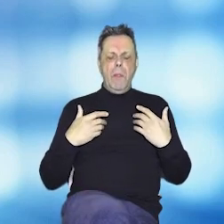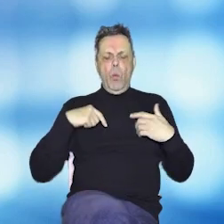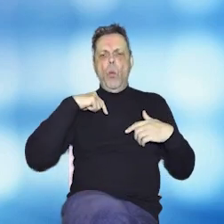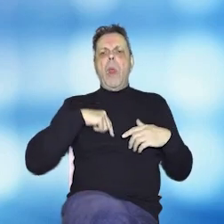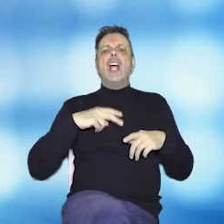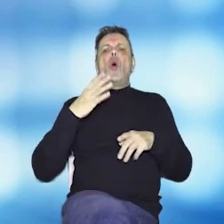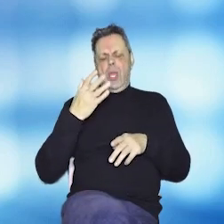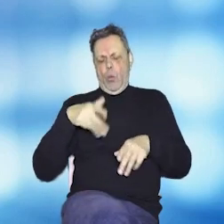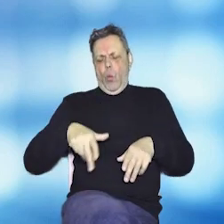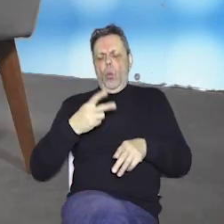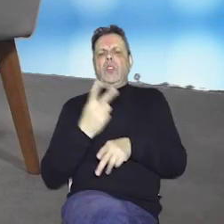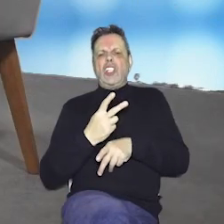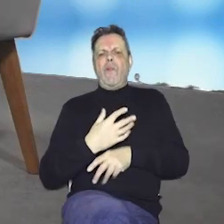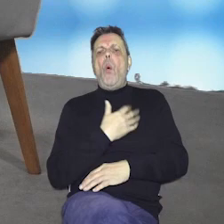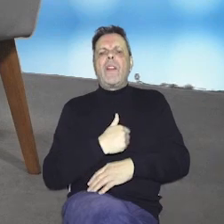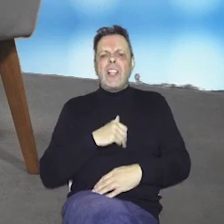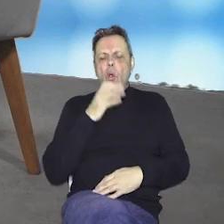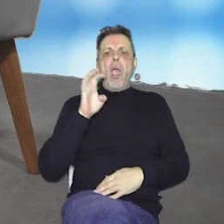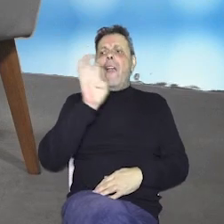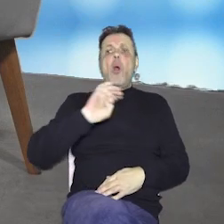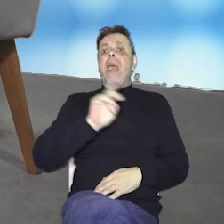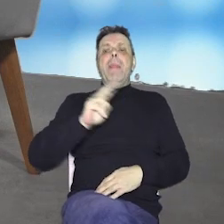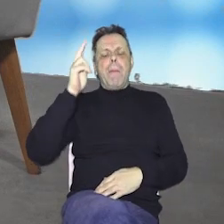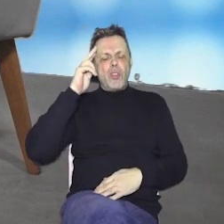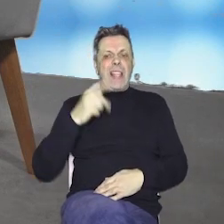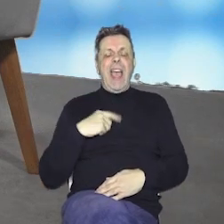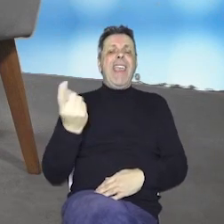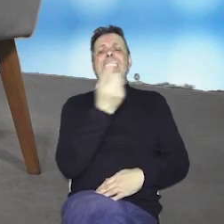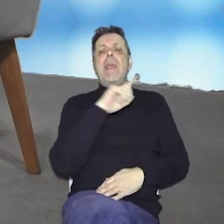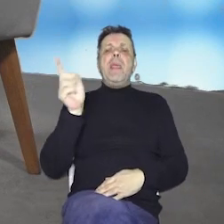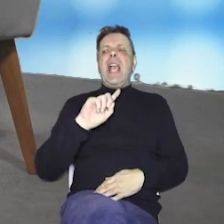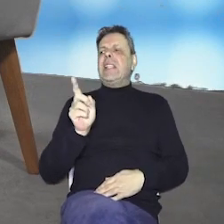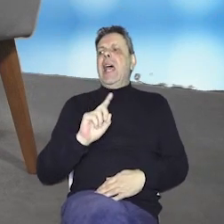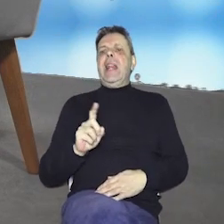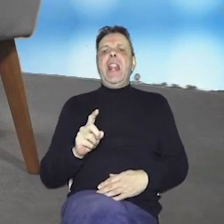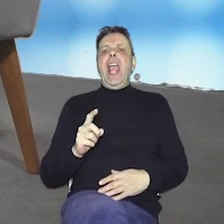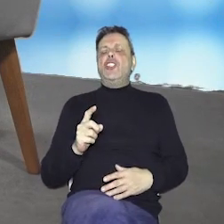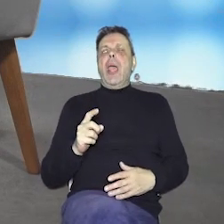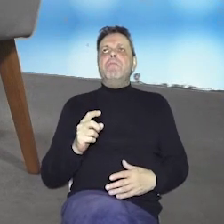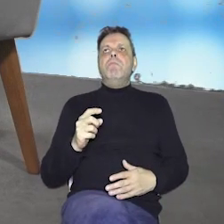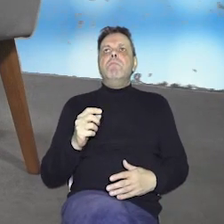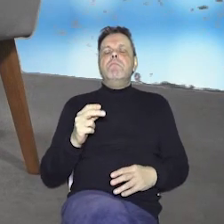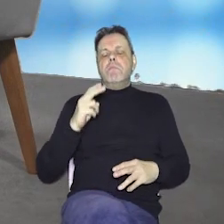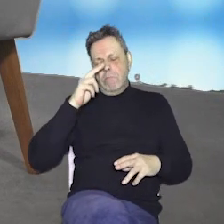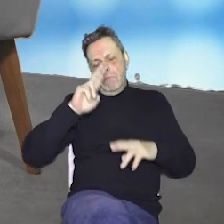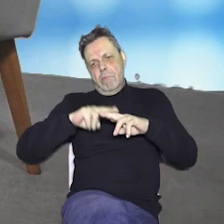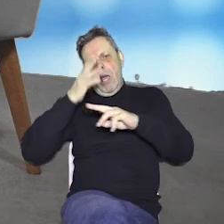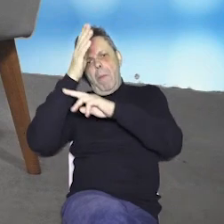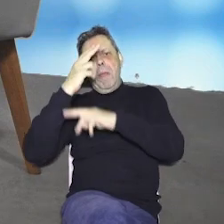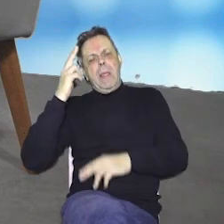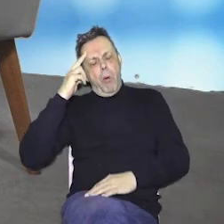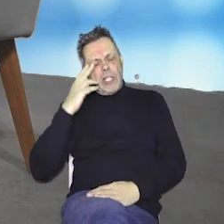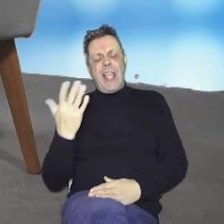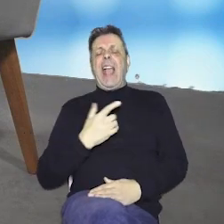u našoj državi ili u Europi zapravo nepoznata i nikad vjerojatno na sreću neće niti postati poznata. Kad govorimo